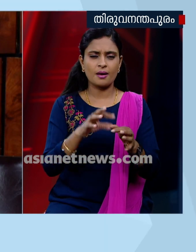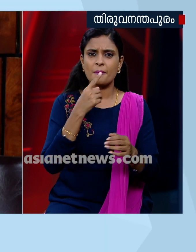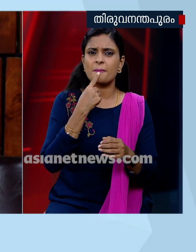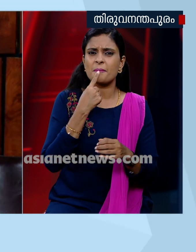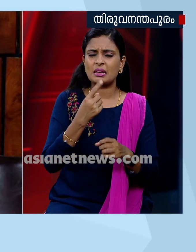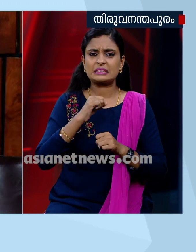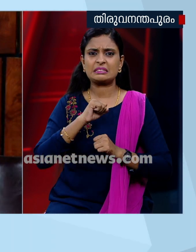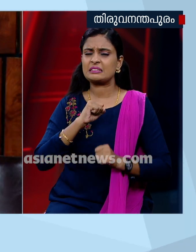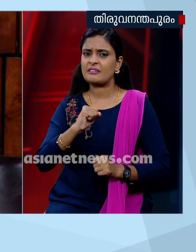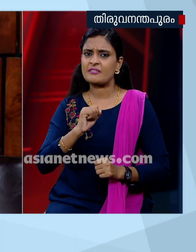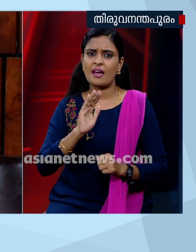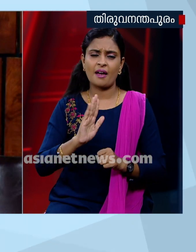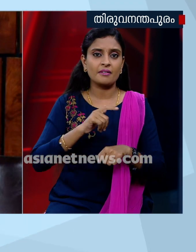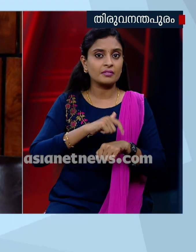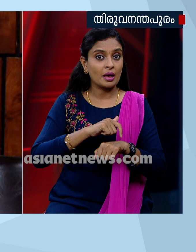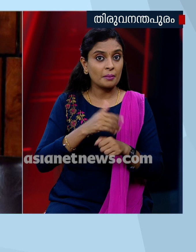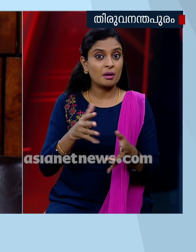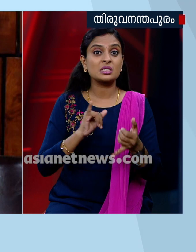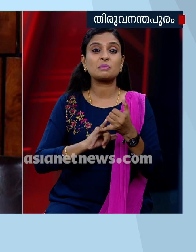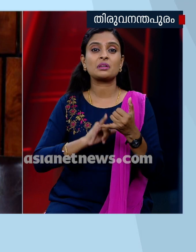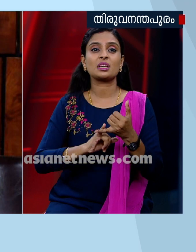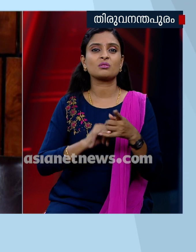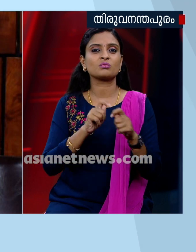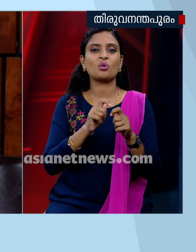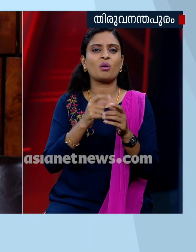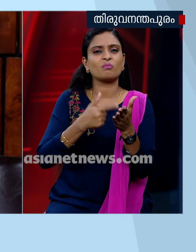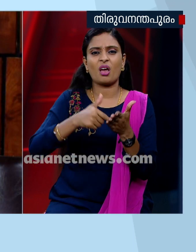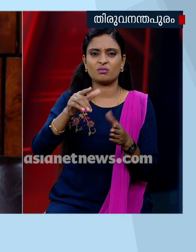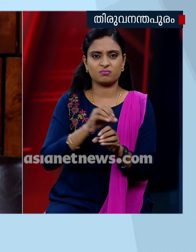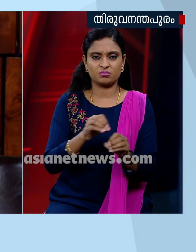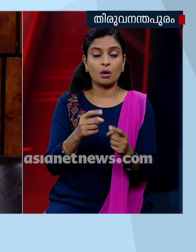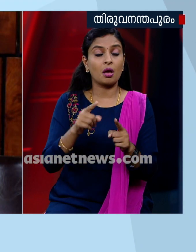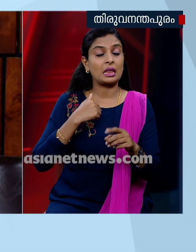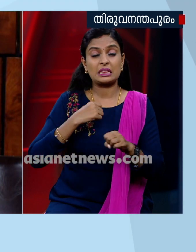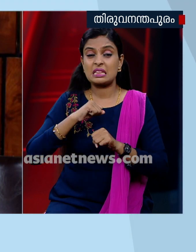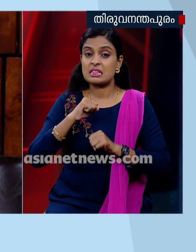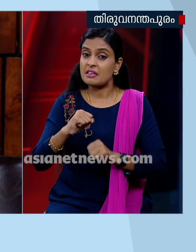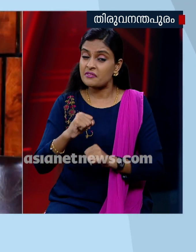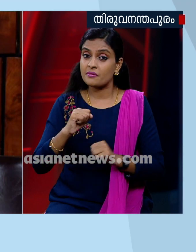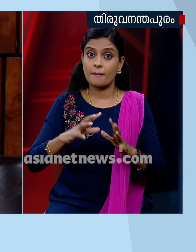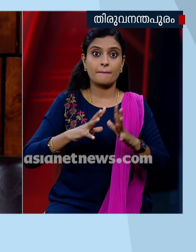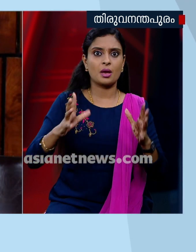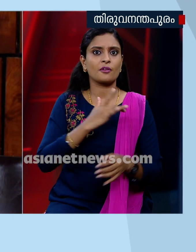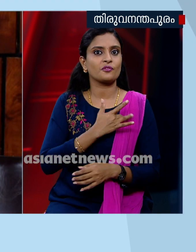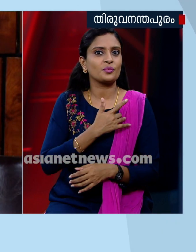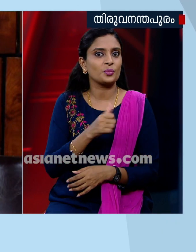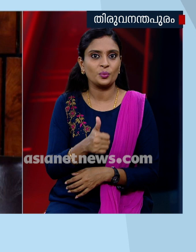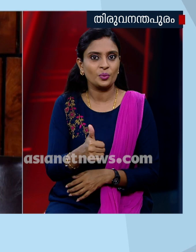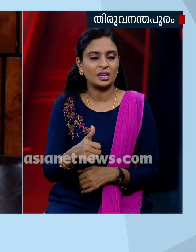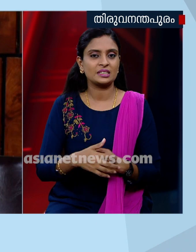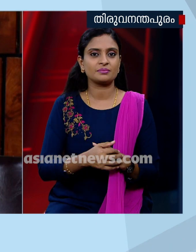അല്ലെങ്കിൽ സ്പീക്കറുടെ ഒരു പദവി അത് അനുവദിക്കാതിരുന്ന സമയത്ത് അത്ര പ്രയാസം എനിക്ക് തോന്നിയിട്ടില്ല. പക്ഷെ രാഷ്ട്രീയം നന്നായിട്ട് പറഞ്ഞിട്ടുണ്ട്.